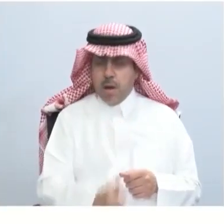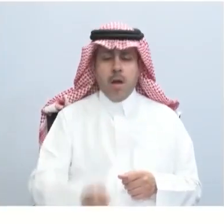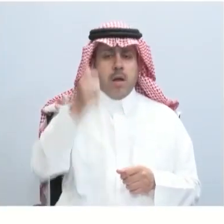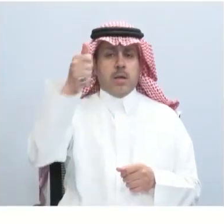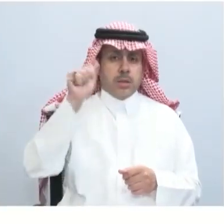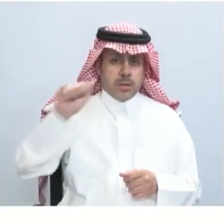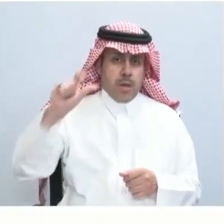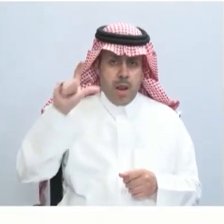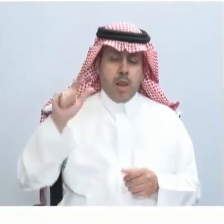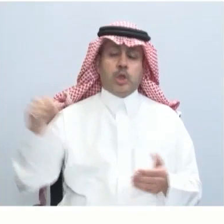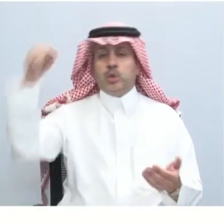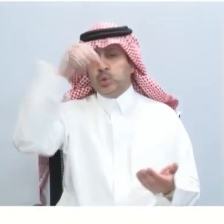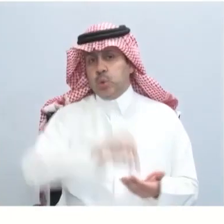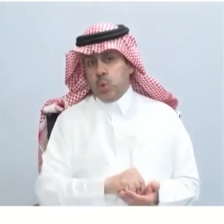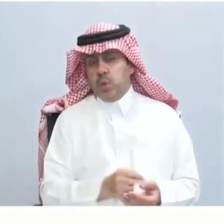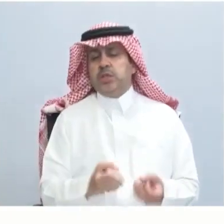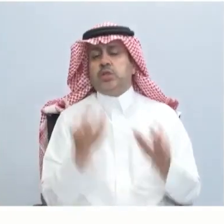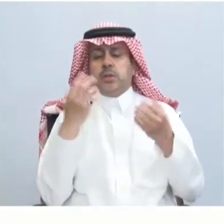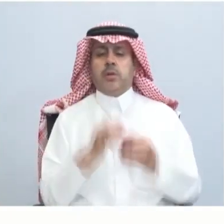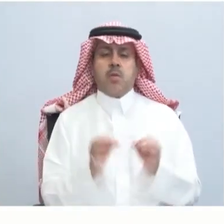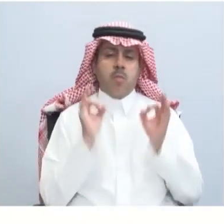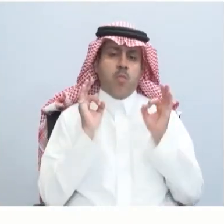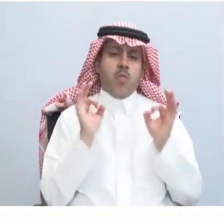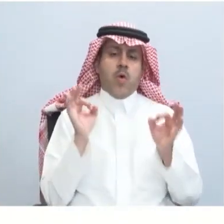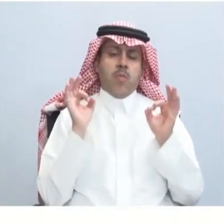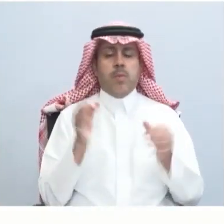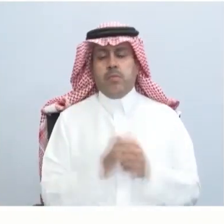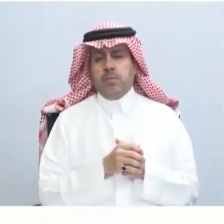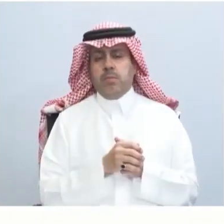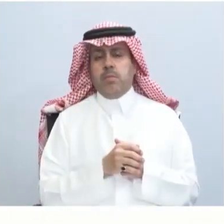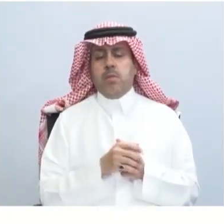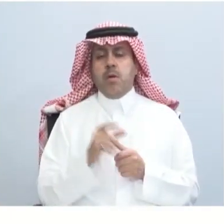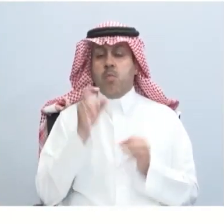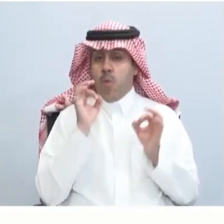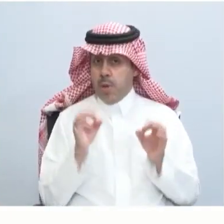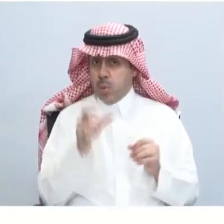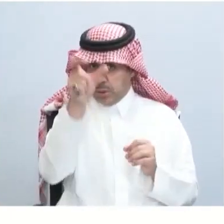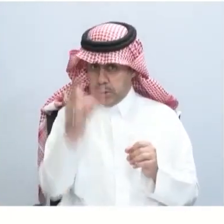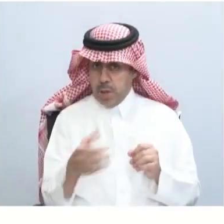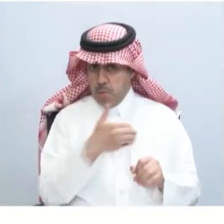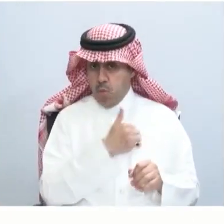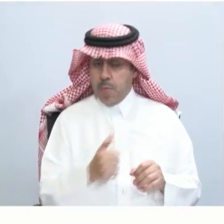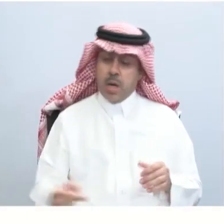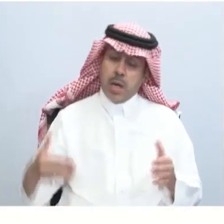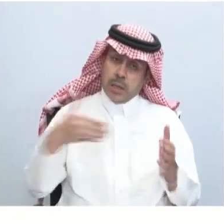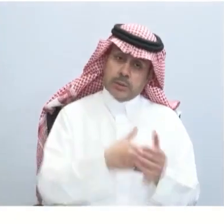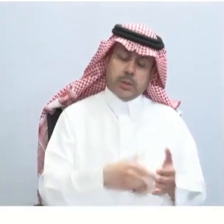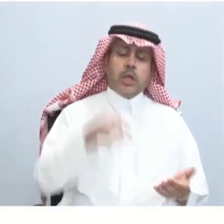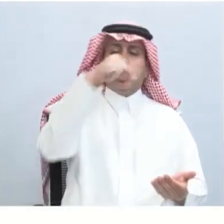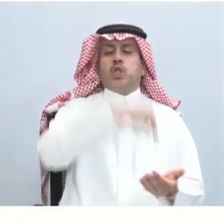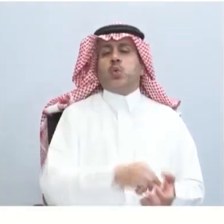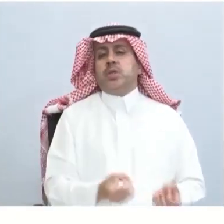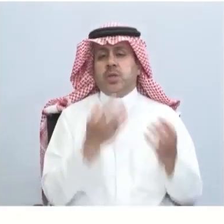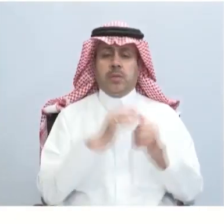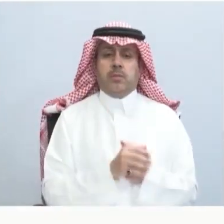لدخول الجنه لابد ان يكون الانسان مؤمنا حتى يدخل الجنه ولا يدخل الجنه من كان على غير